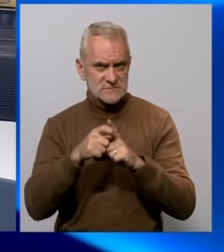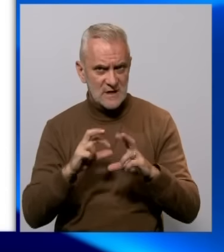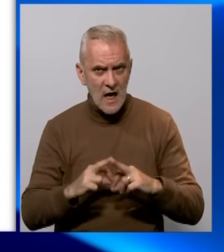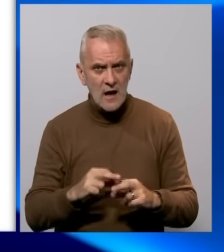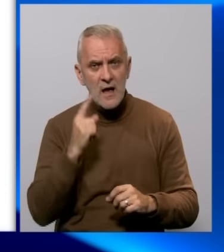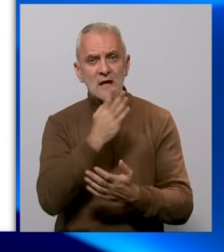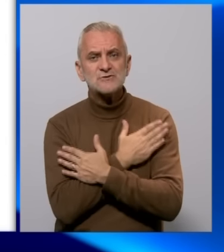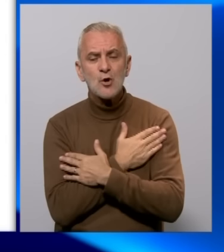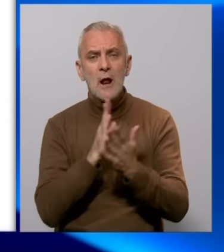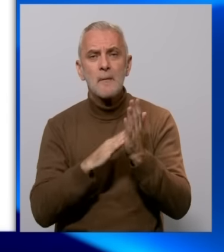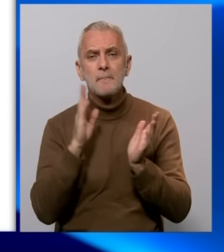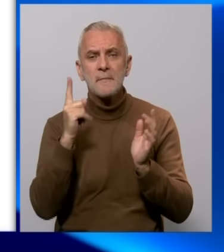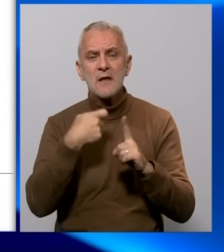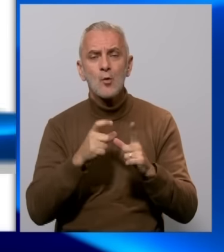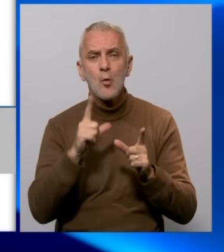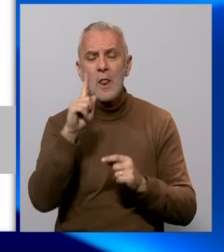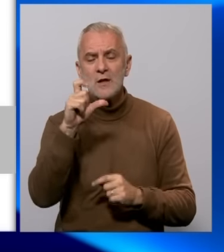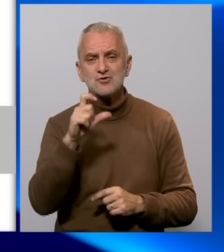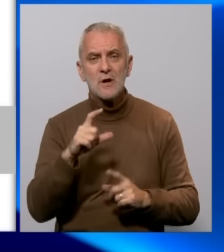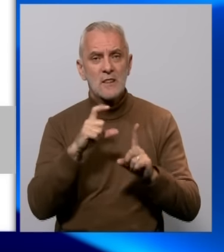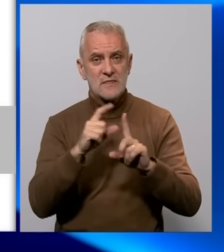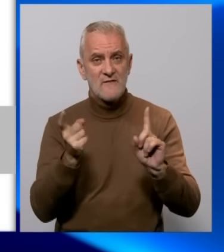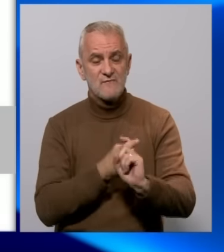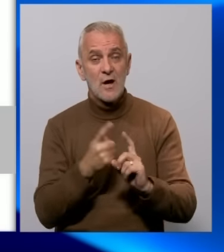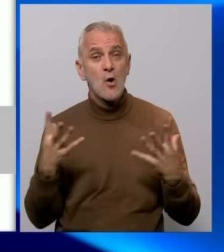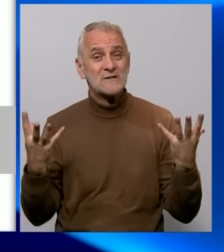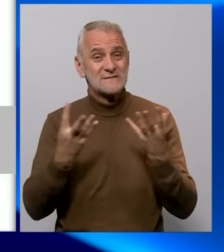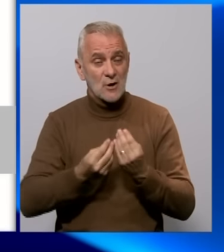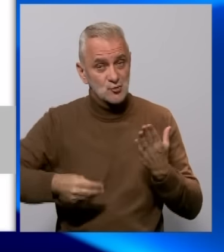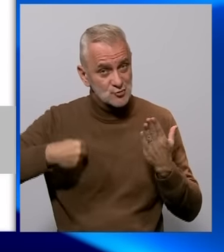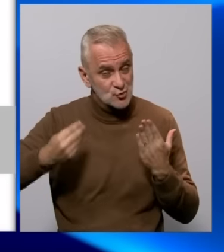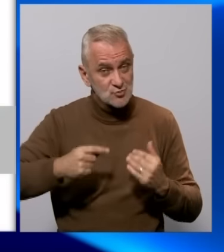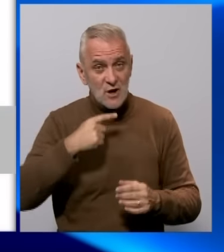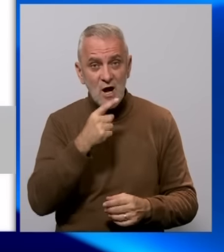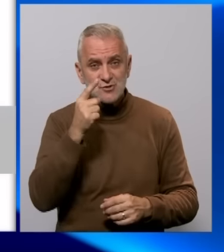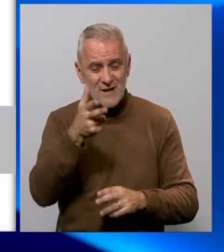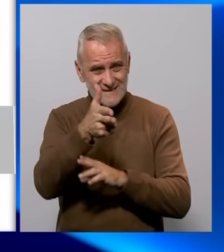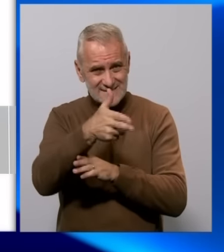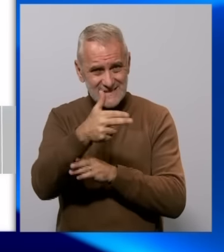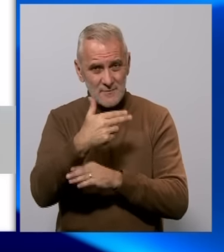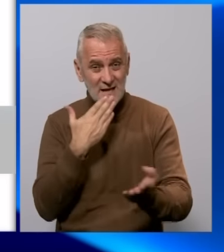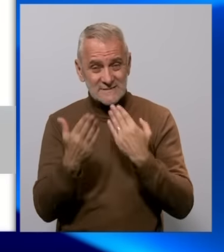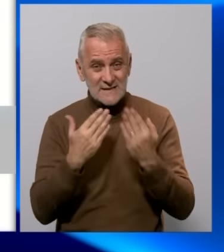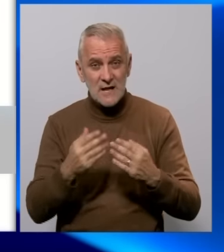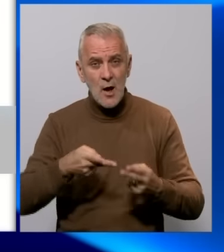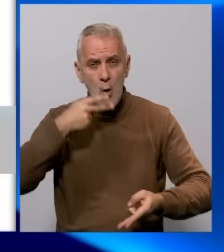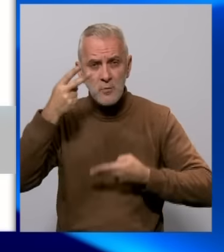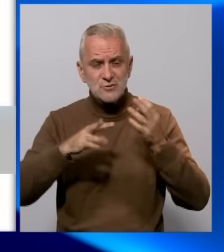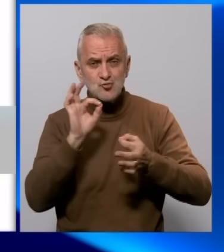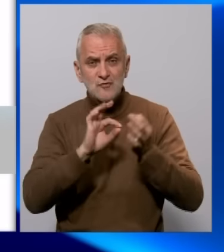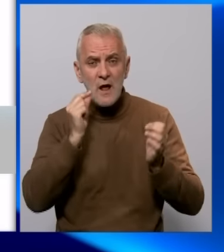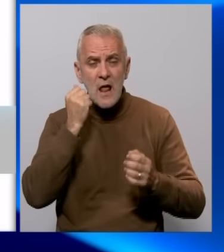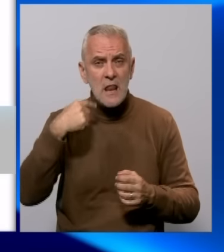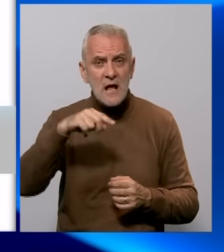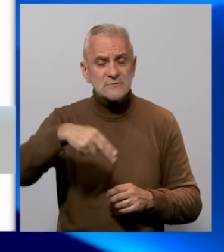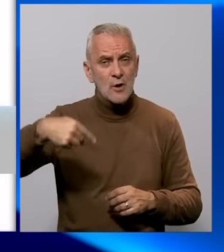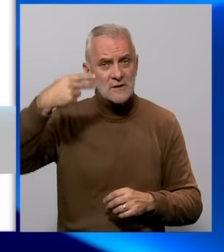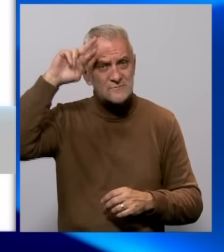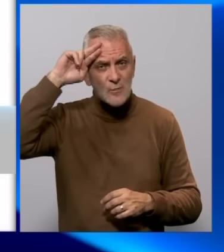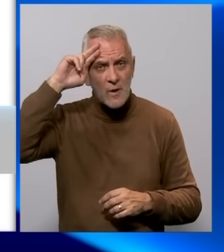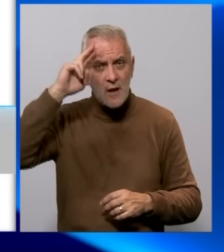i Zorana Mikulića iz DF-a. U zajedničkom saopštenju navode da snimak sjednice Komisije za očuvanje nacionalnih spomenika